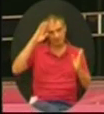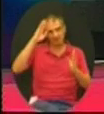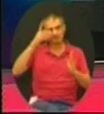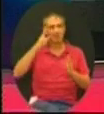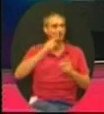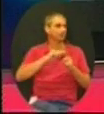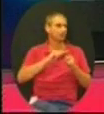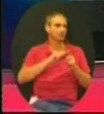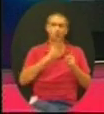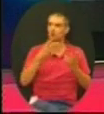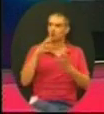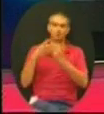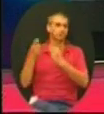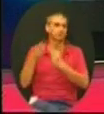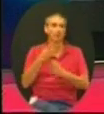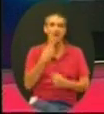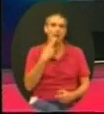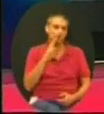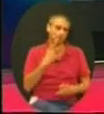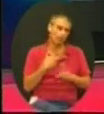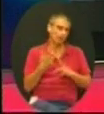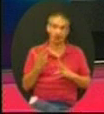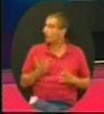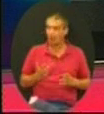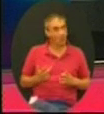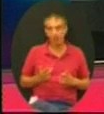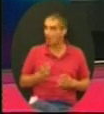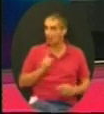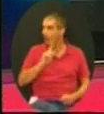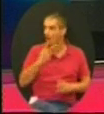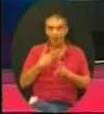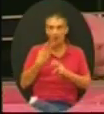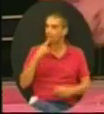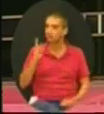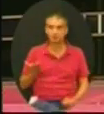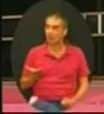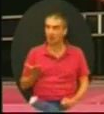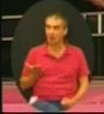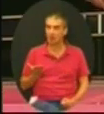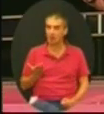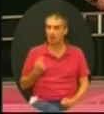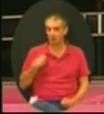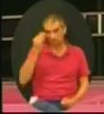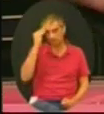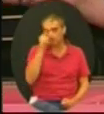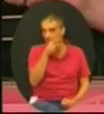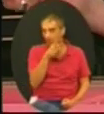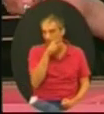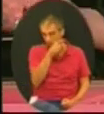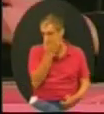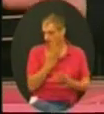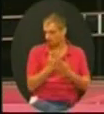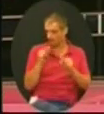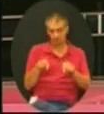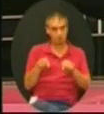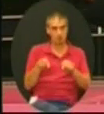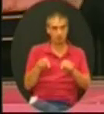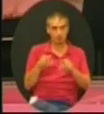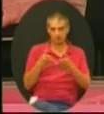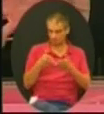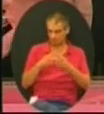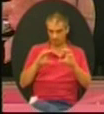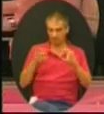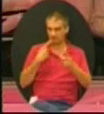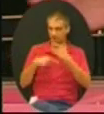זה סוג של חוק. דקלרטיבי, זה מה שאת אומרת. לא, זה בכלל לא חוק לדקלרטיבי, כי אני שוב מזכירה לך, את היית פה בבית